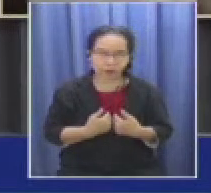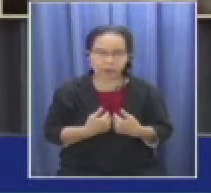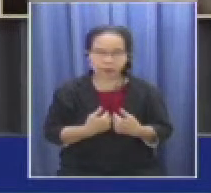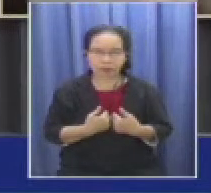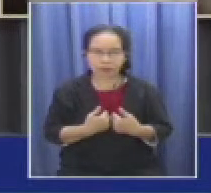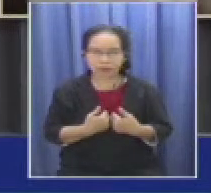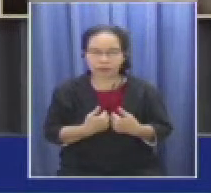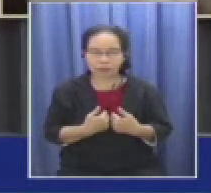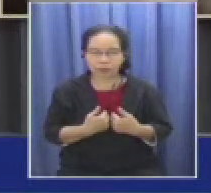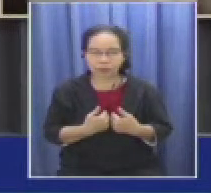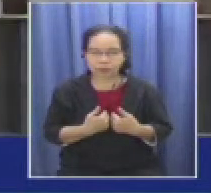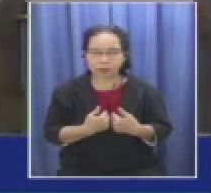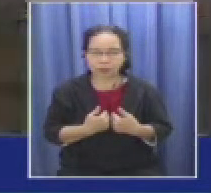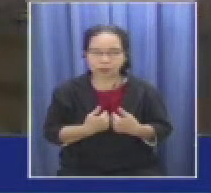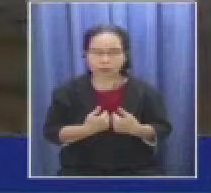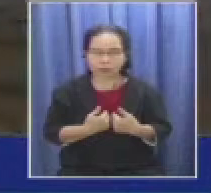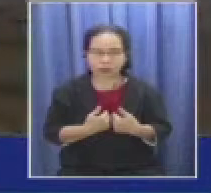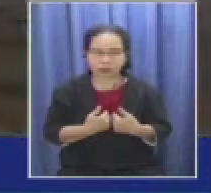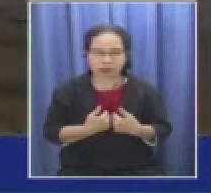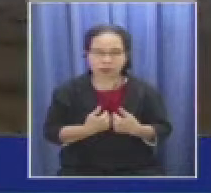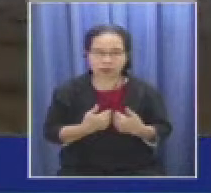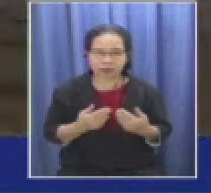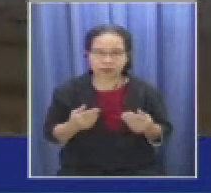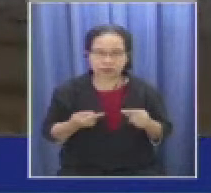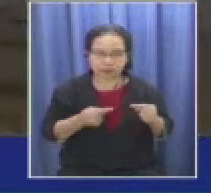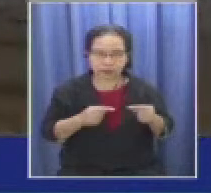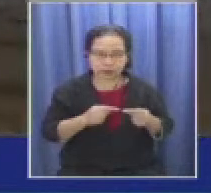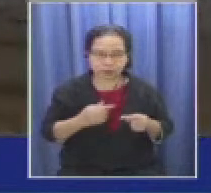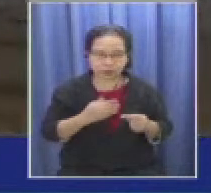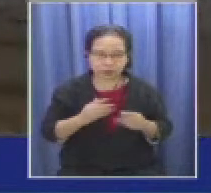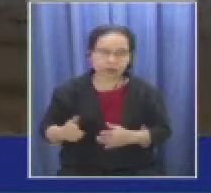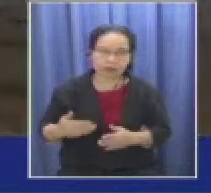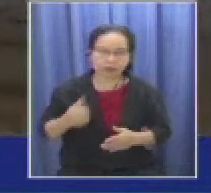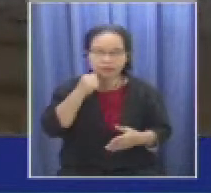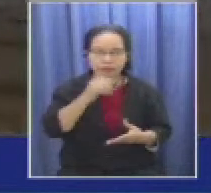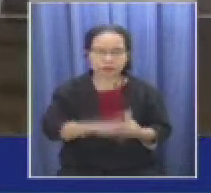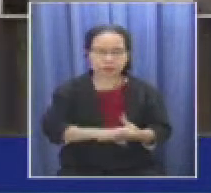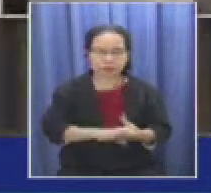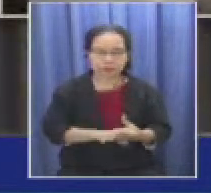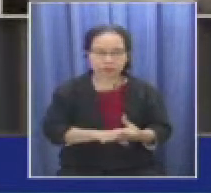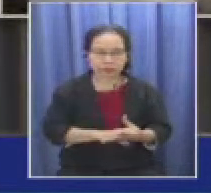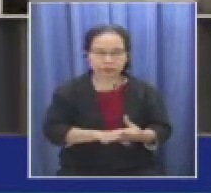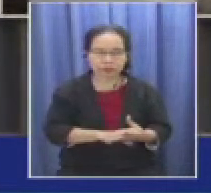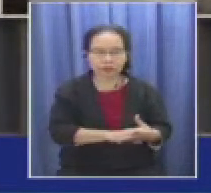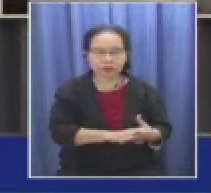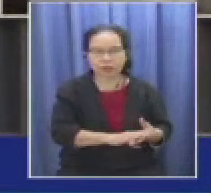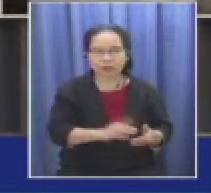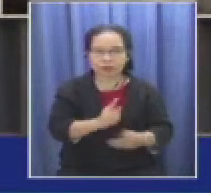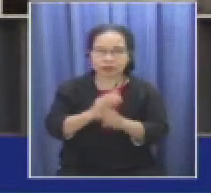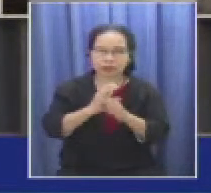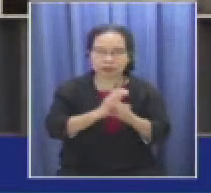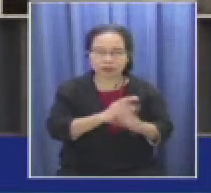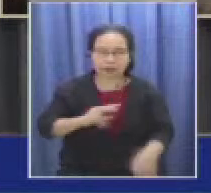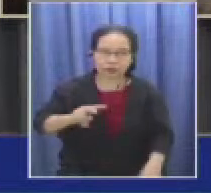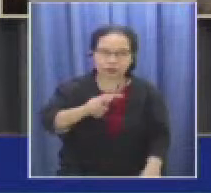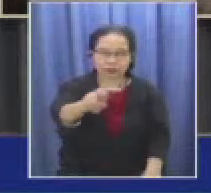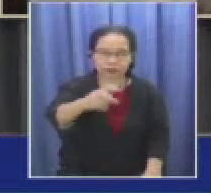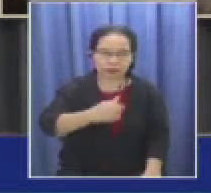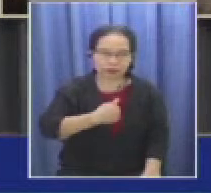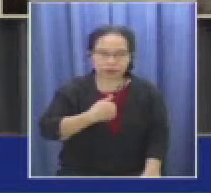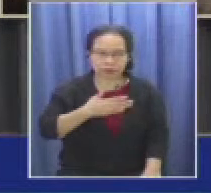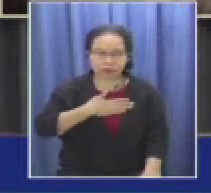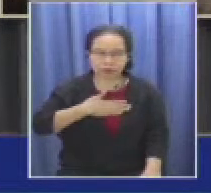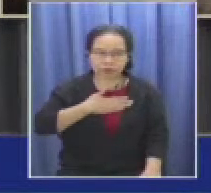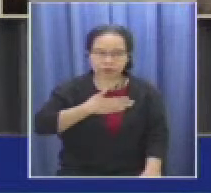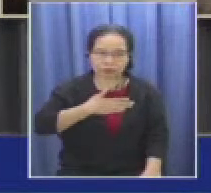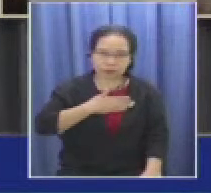ebia na wokɔ abuja na wotu kwan kɔ baa biara bɔmpa yɛ kasa Awurade wo na wonima de kodie nti a metu kwan ɛdene ma me sɛ megya